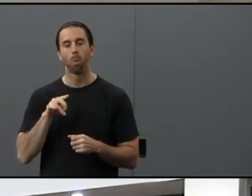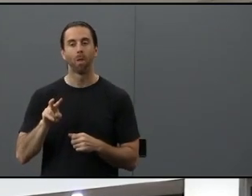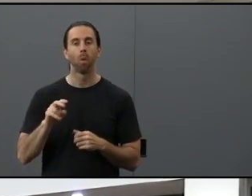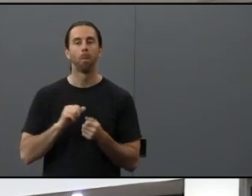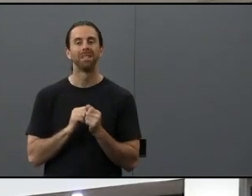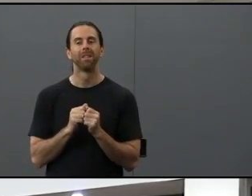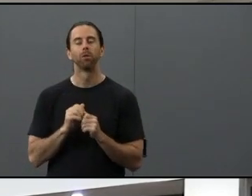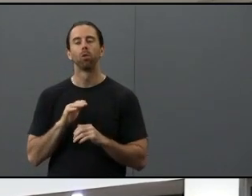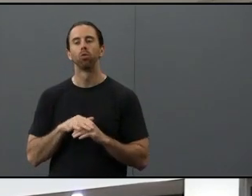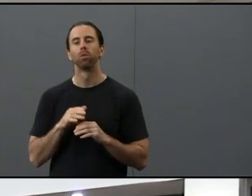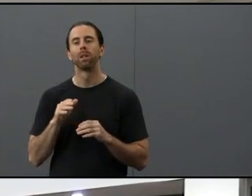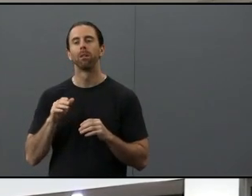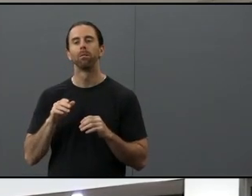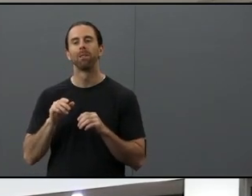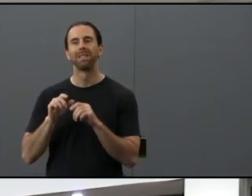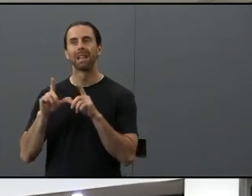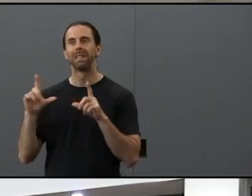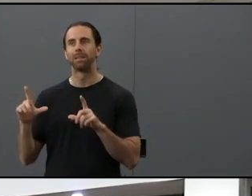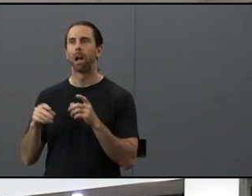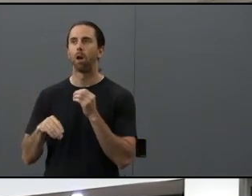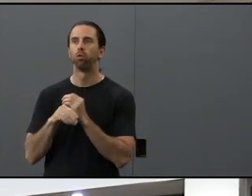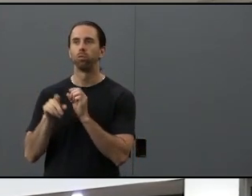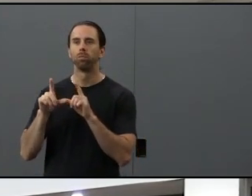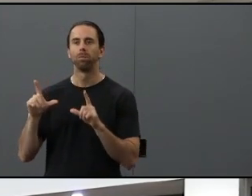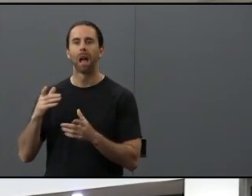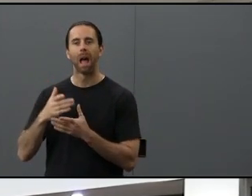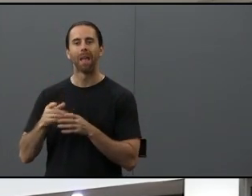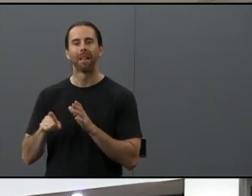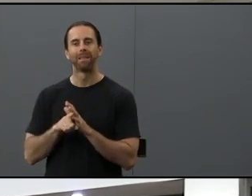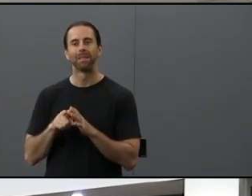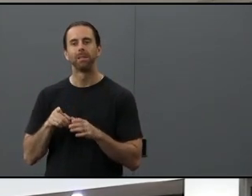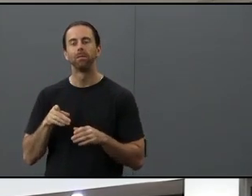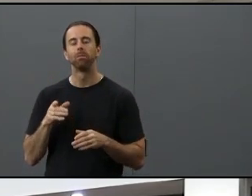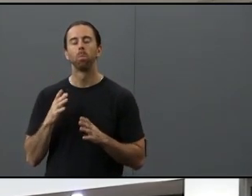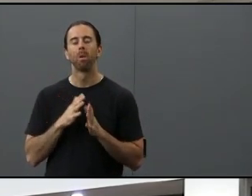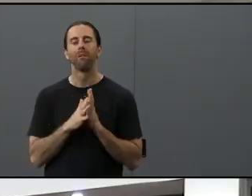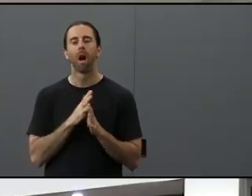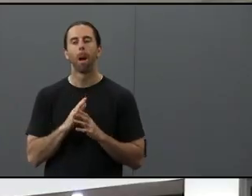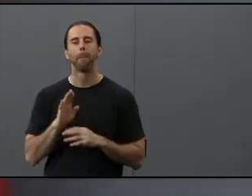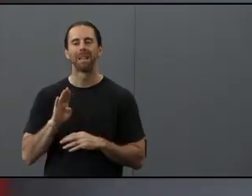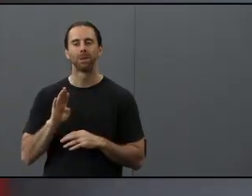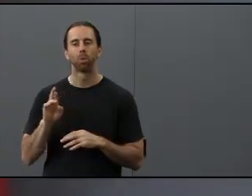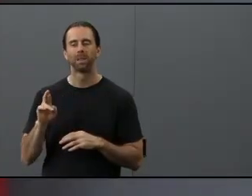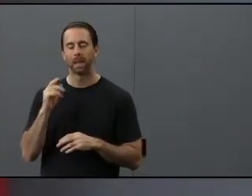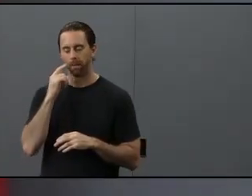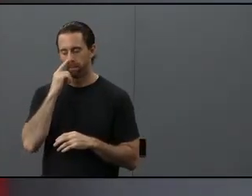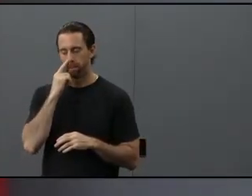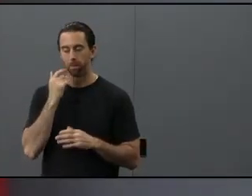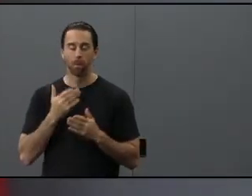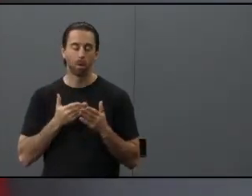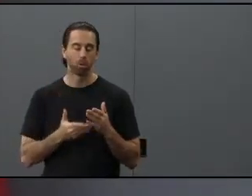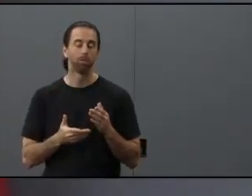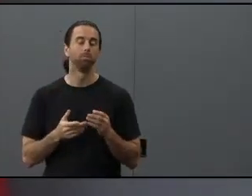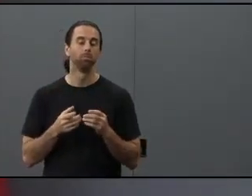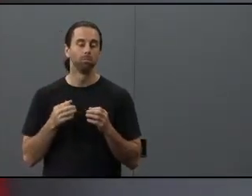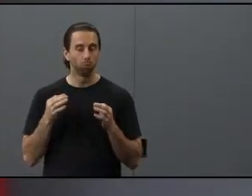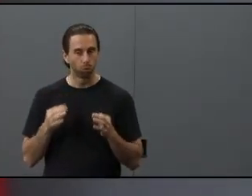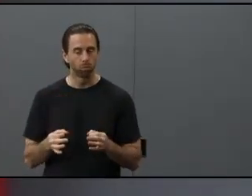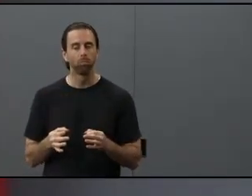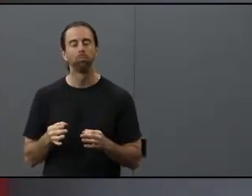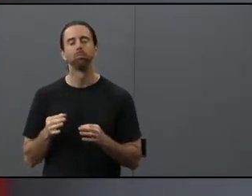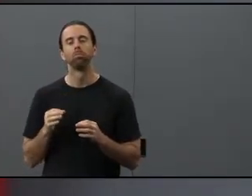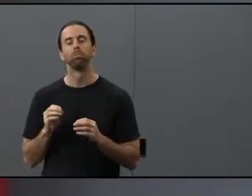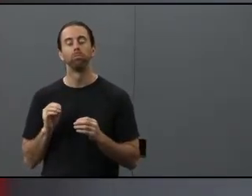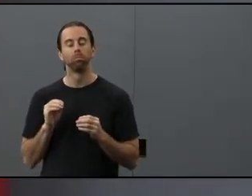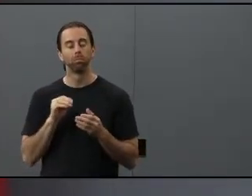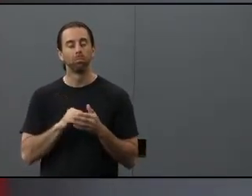modification à la signalisation ajout d'une signalisation d'arrêt interdit boulevard base et le routier alors il serait proposé appuyer et résolu de décréter